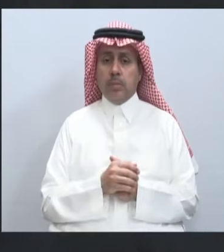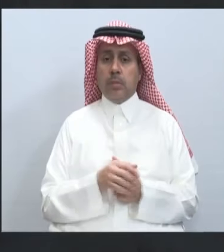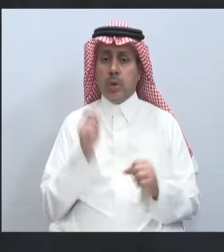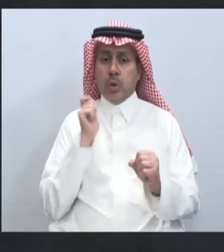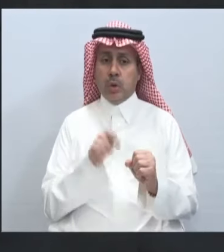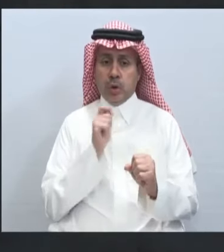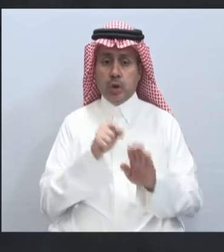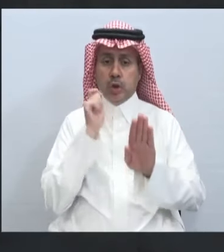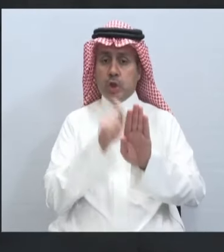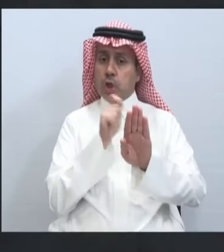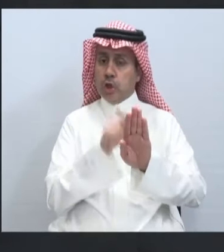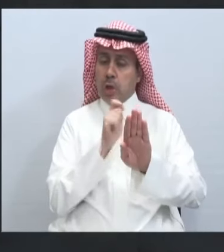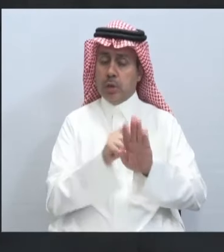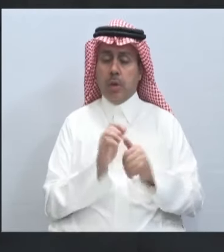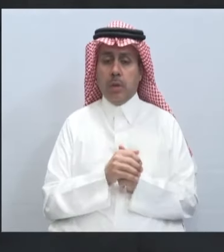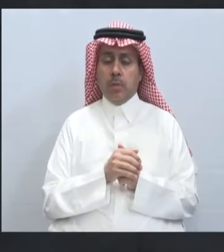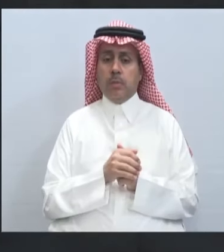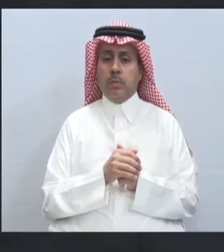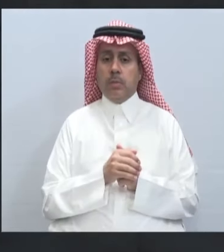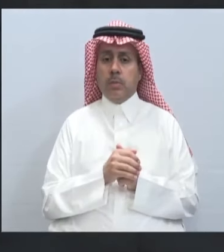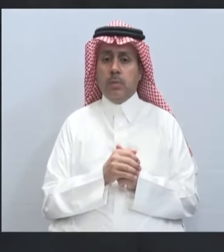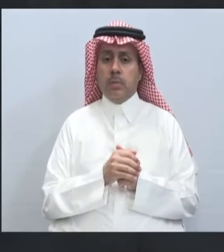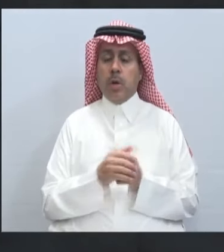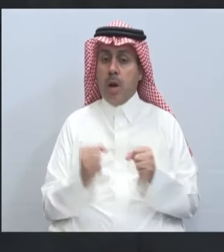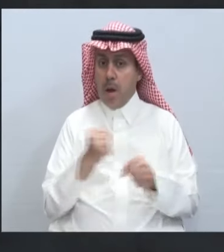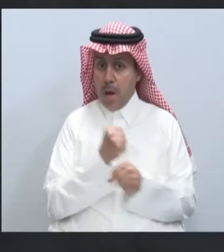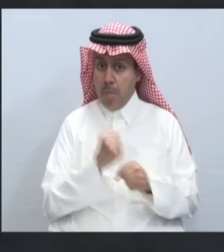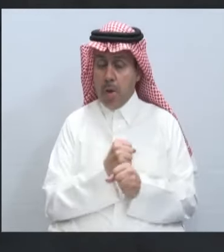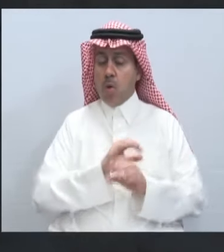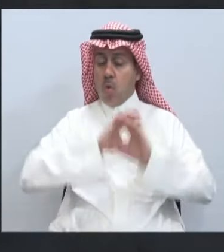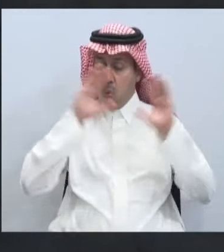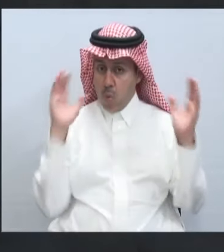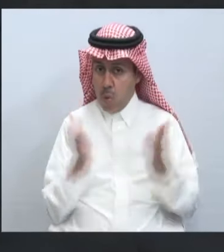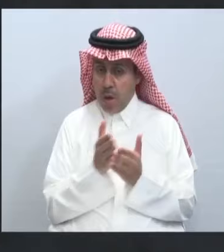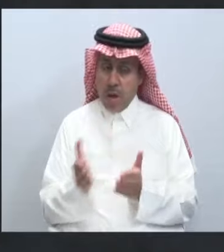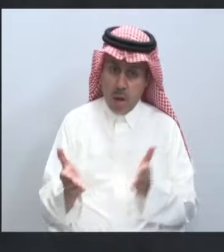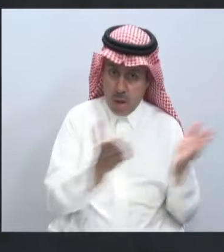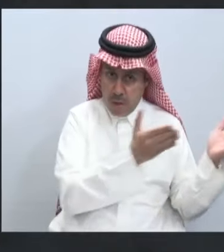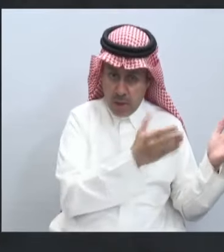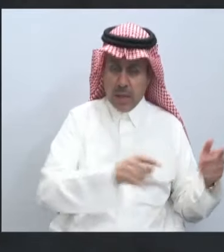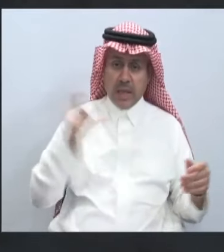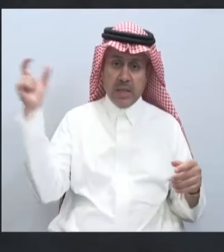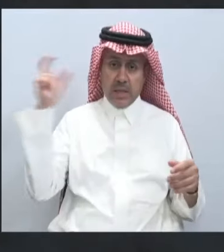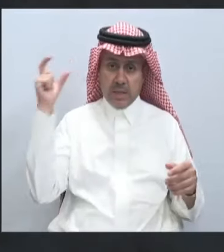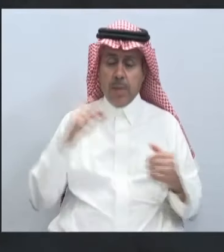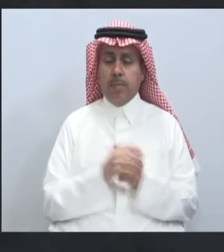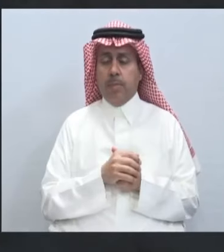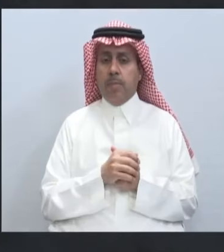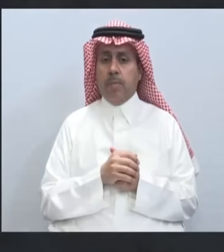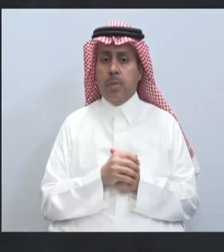والنجاره وغيرها من الاعمال هذه اعمال حث عليها الاسلام بل